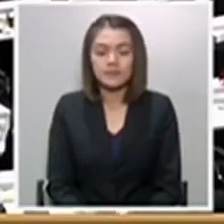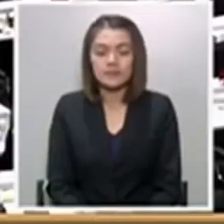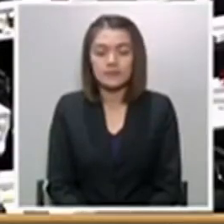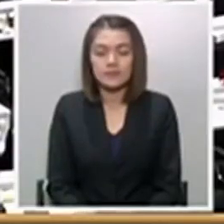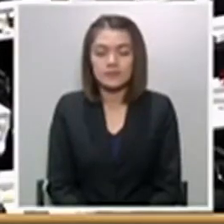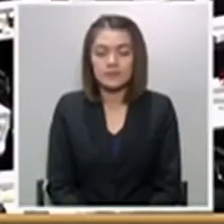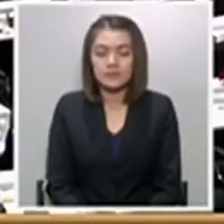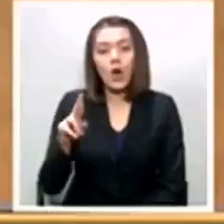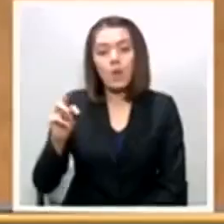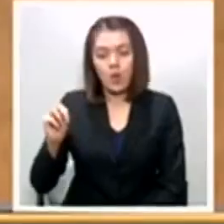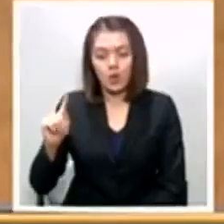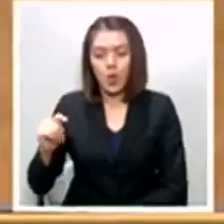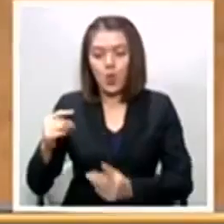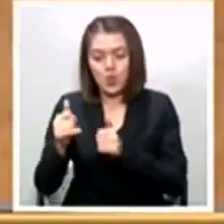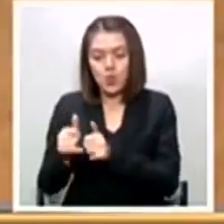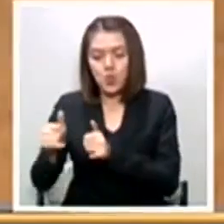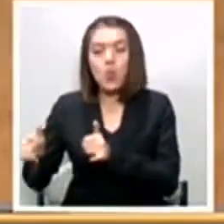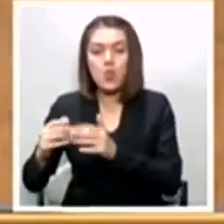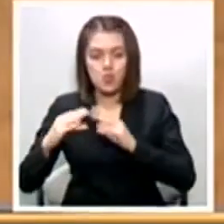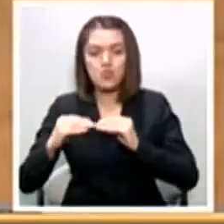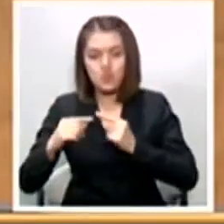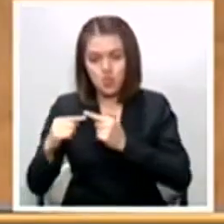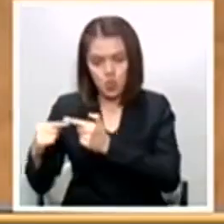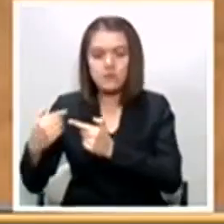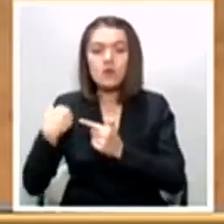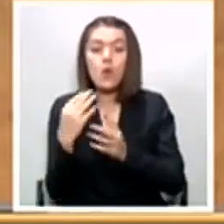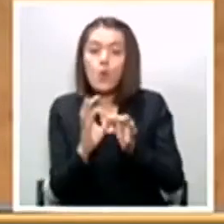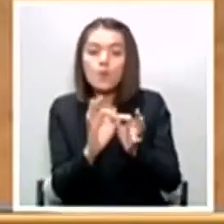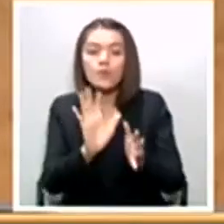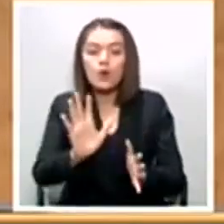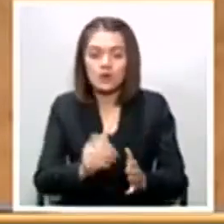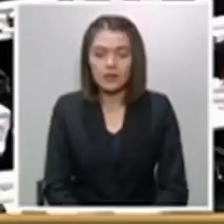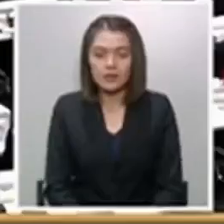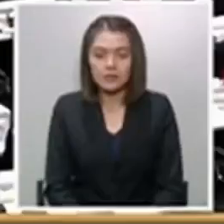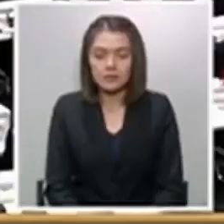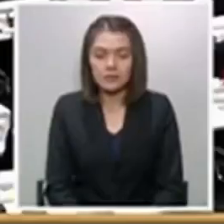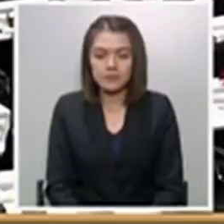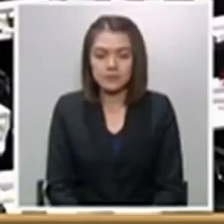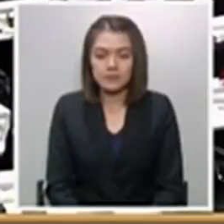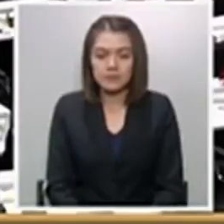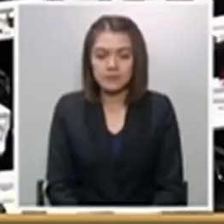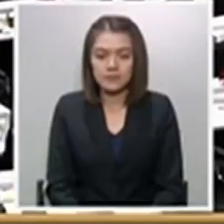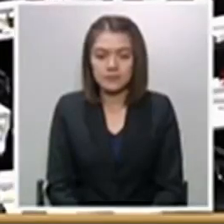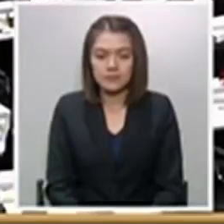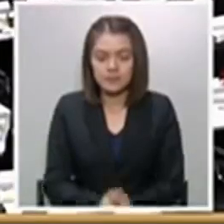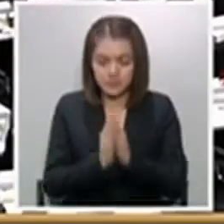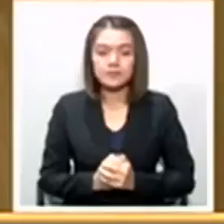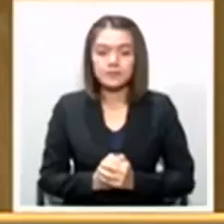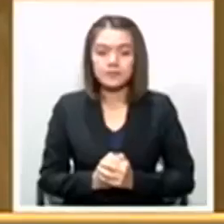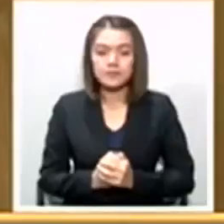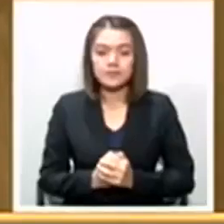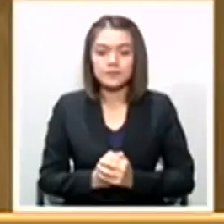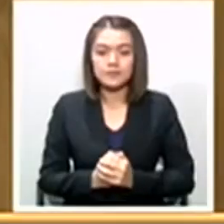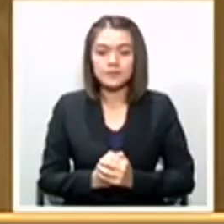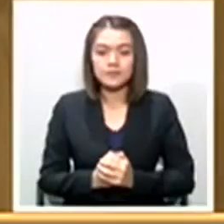เพื่อที่จะ ขณะที่ช่วงบ่ายค่ะนายกรัฐมนตรีลุกขึ้นอภิปรายชี้แจงแต่ก็ผิดคาดนะคะเพราะว่าประเด็นที่น